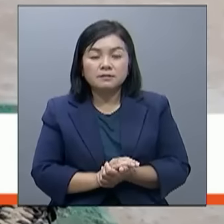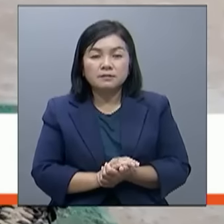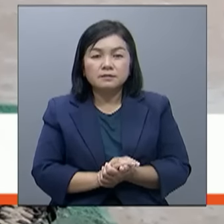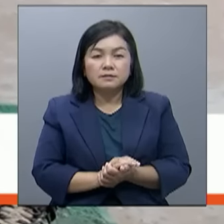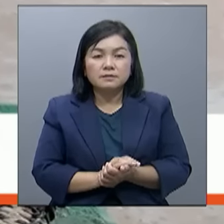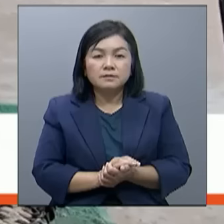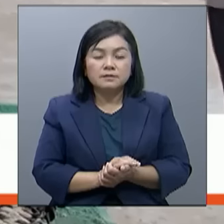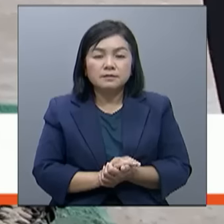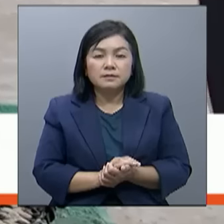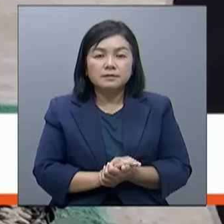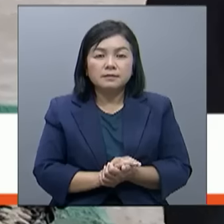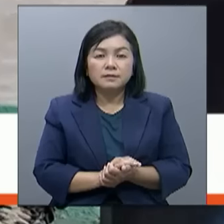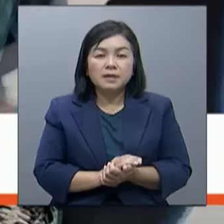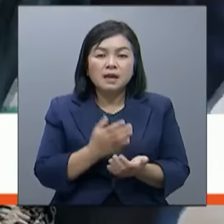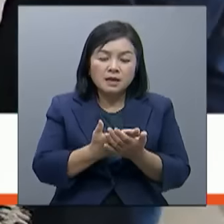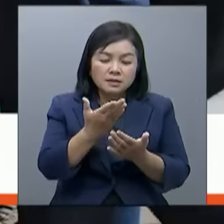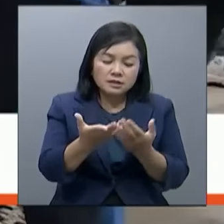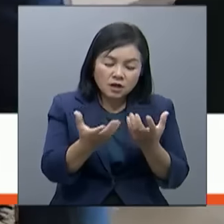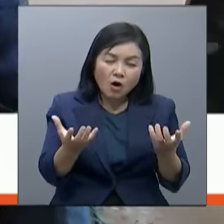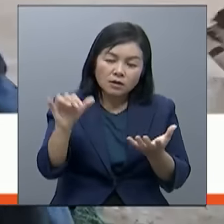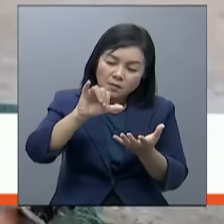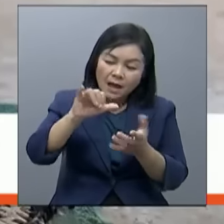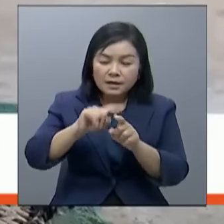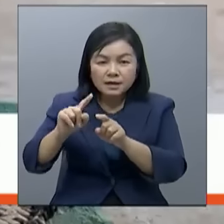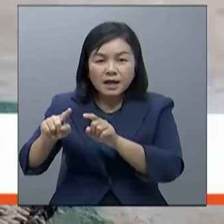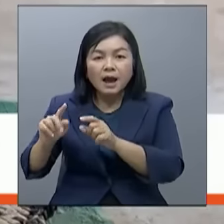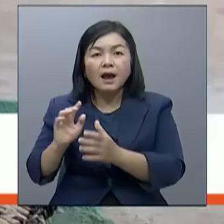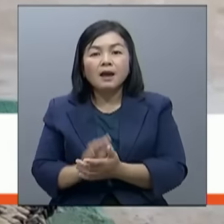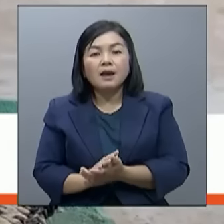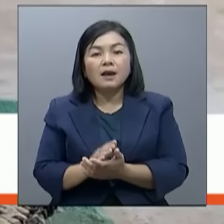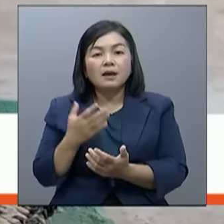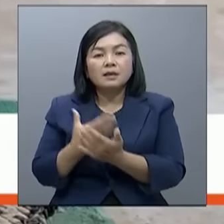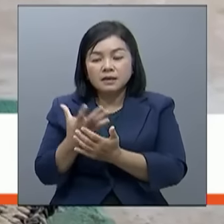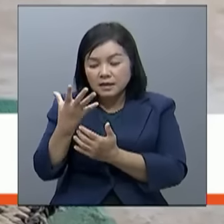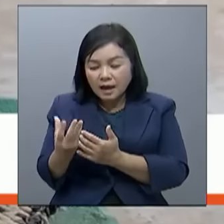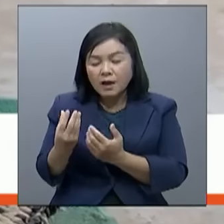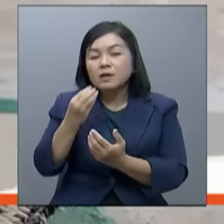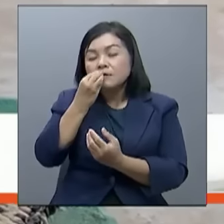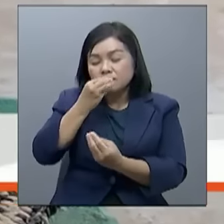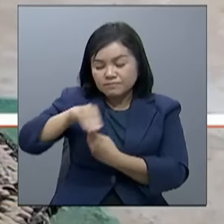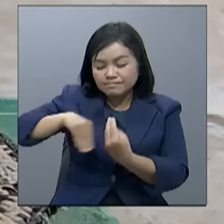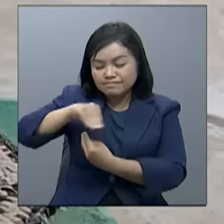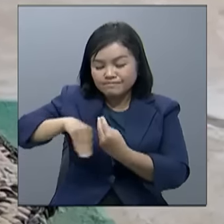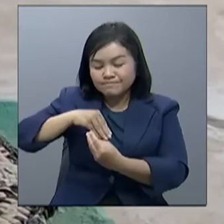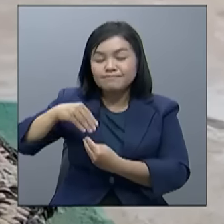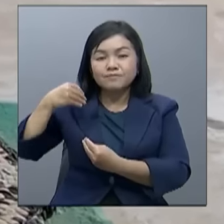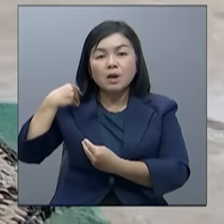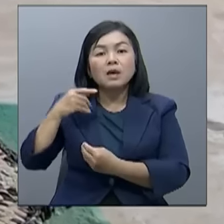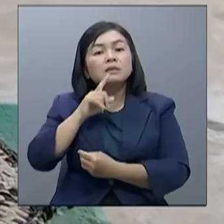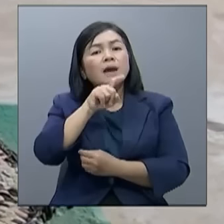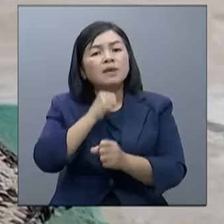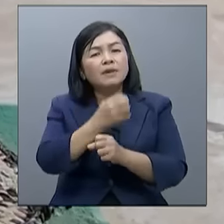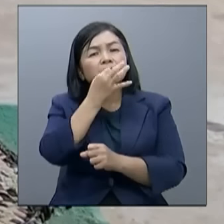ซื้อพวกอุปกรณ์ในครัวเรือนบ้างเหลือก็จะเก็บไว้ใช้ต่อไปอีก ปกติทำอะไร